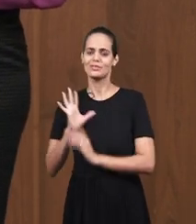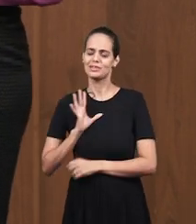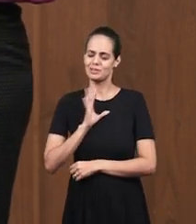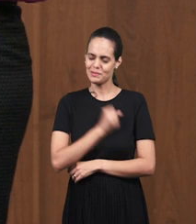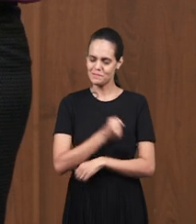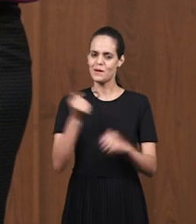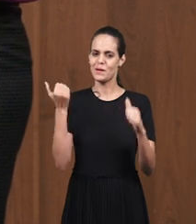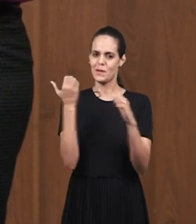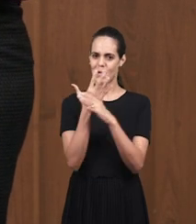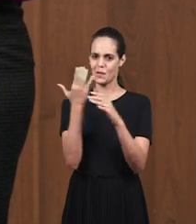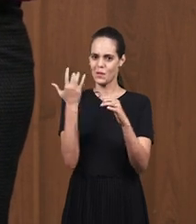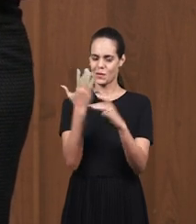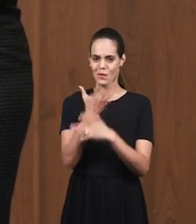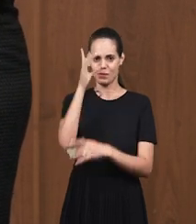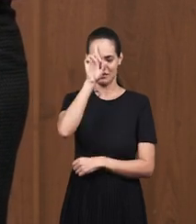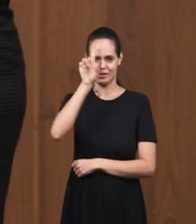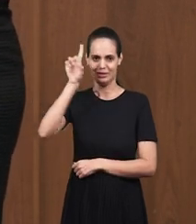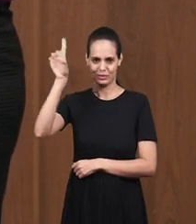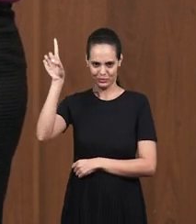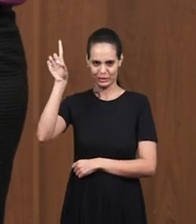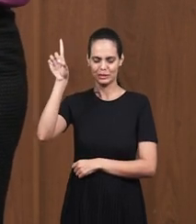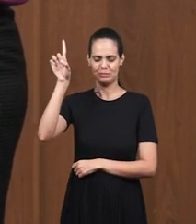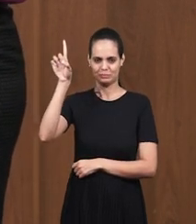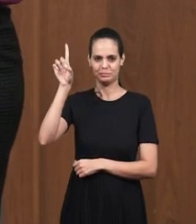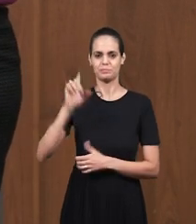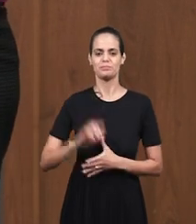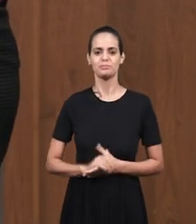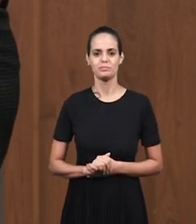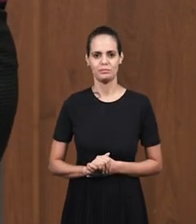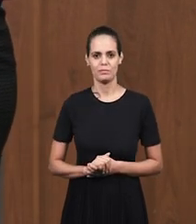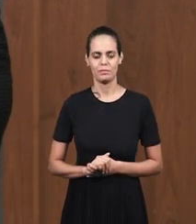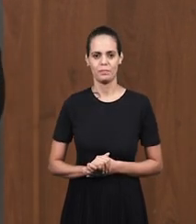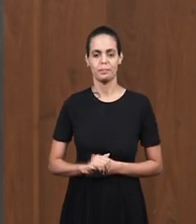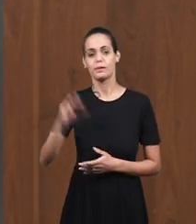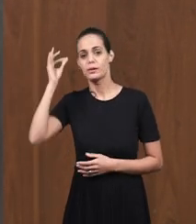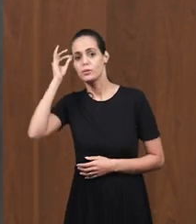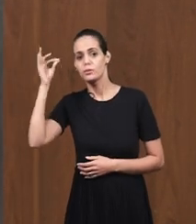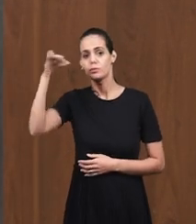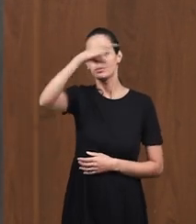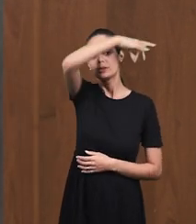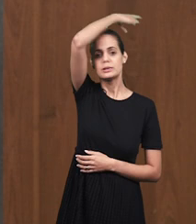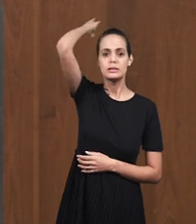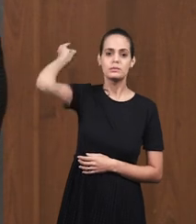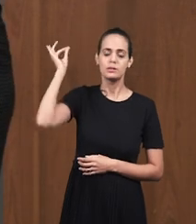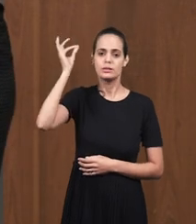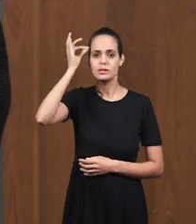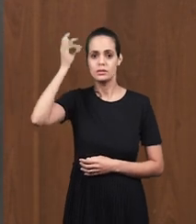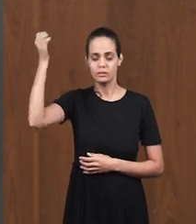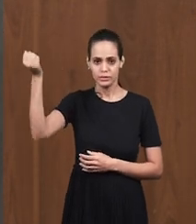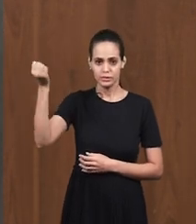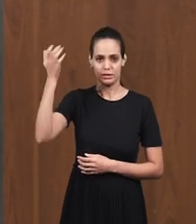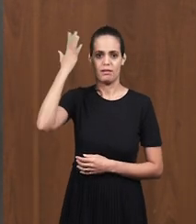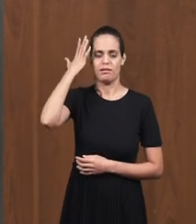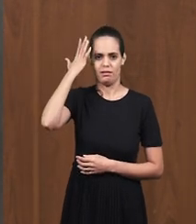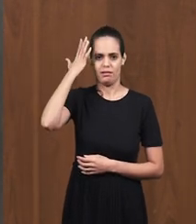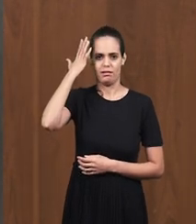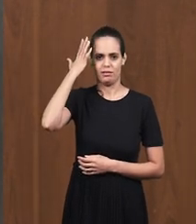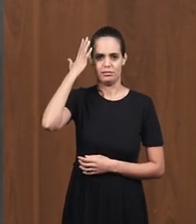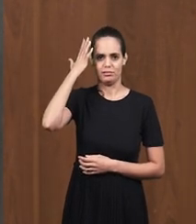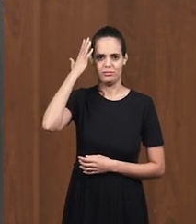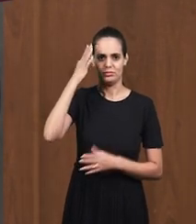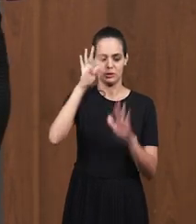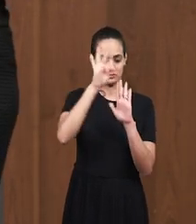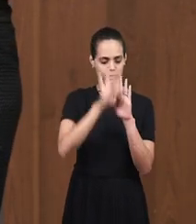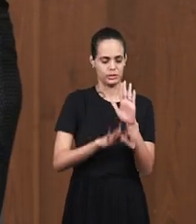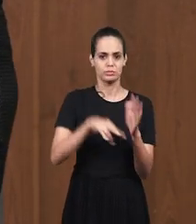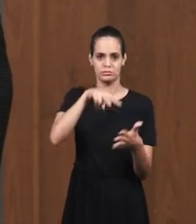à Jésus. Et maintenant, regardez ce que je vais vous dire. Et comme c'est le Saint-Esprit qui nous révèle, nous allons